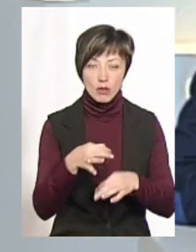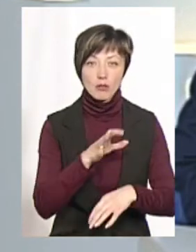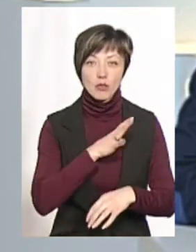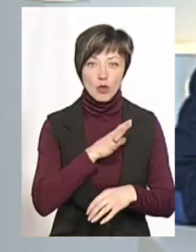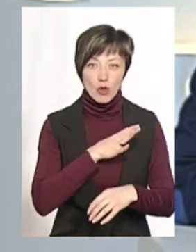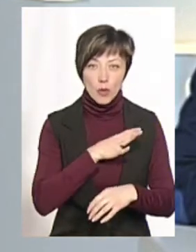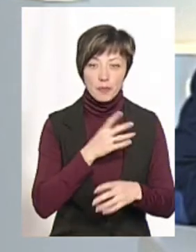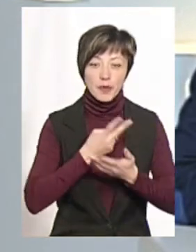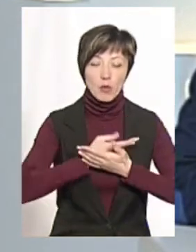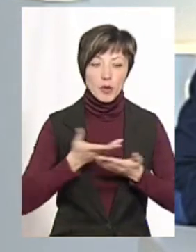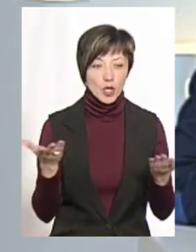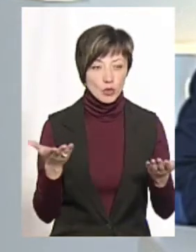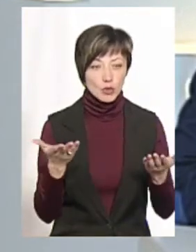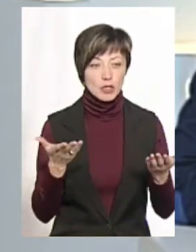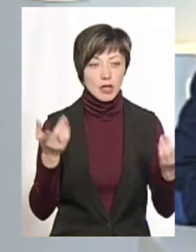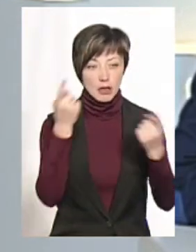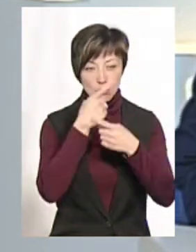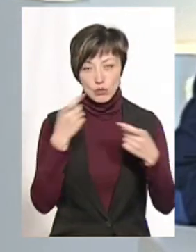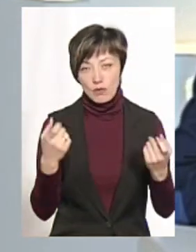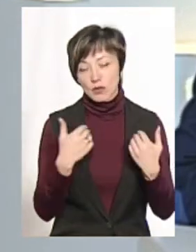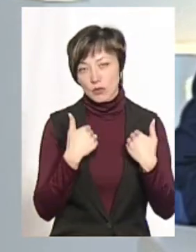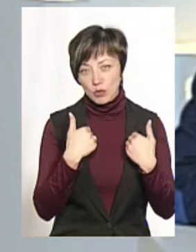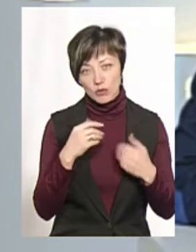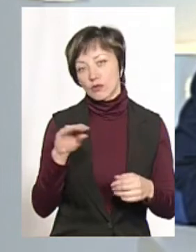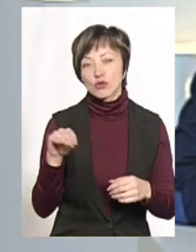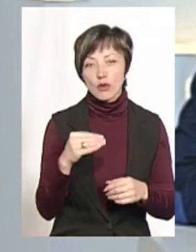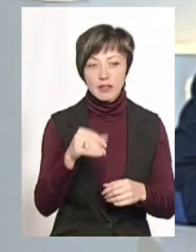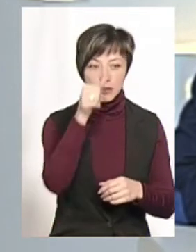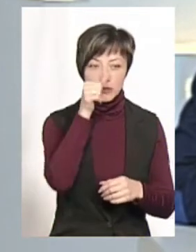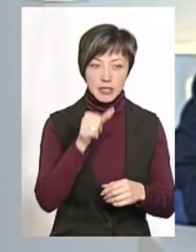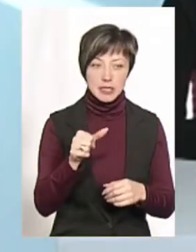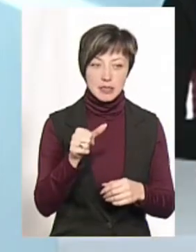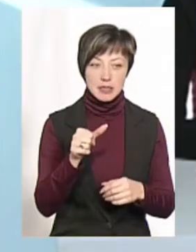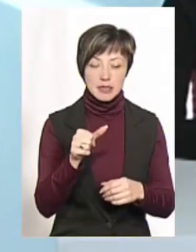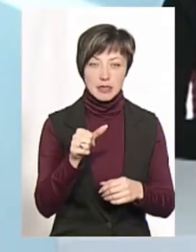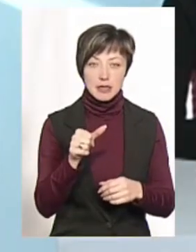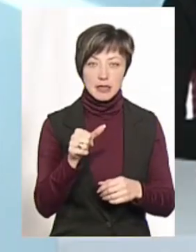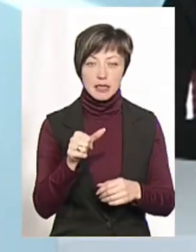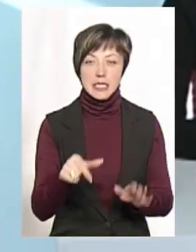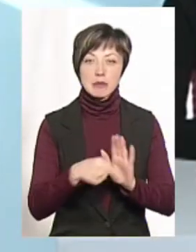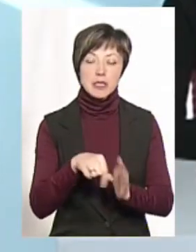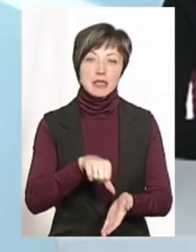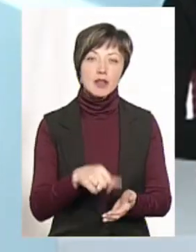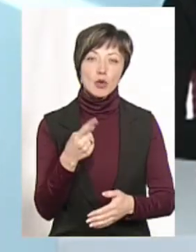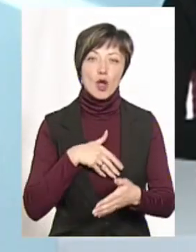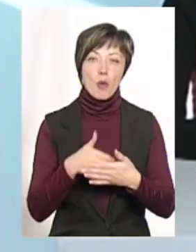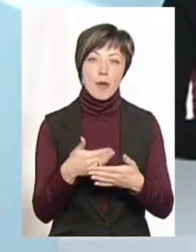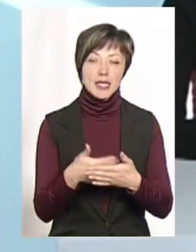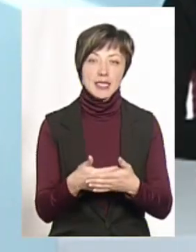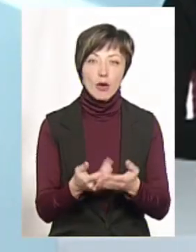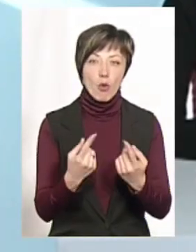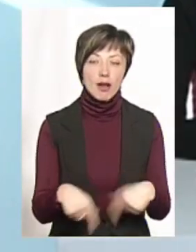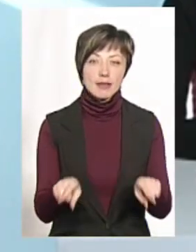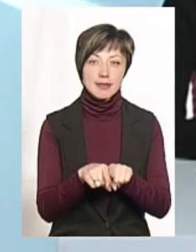було оприлюднене і анонсоване мною ще в жовтні місяці. З представниками однієї з громадських